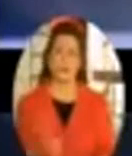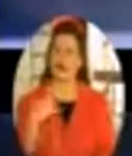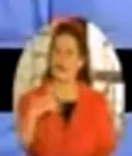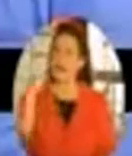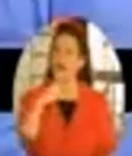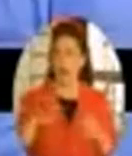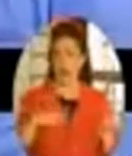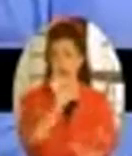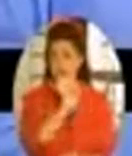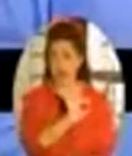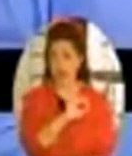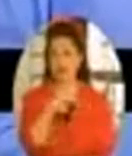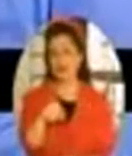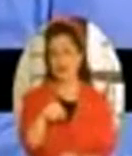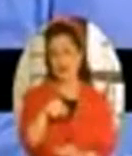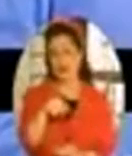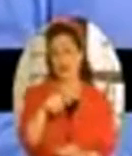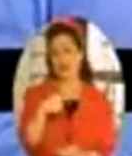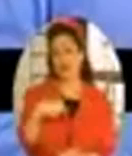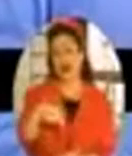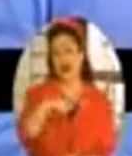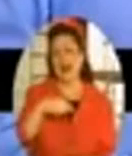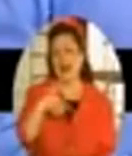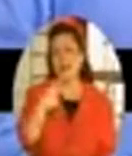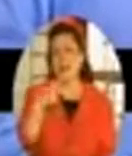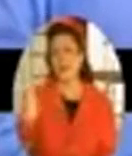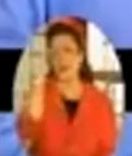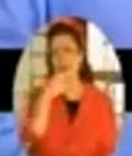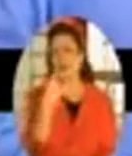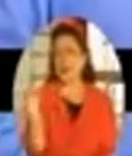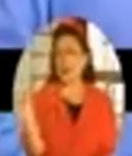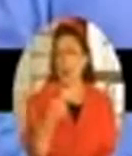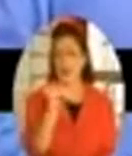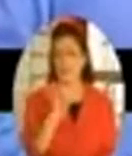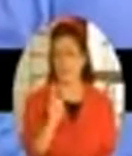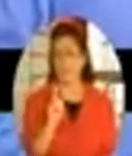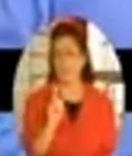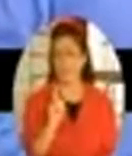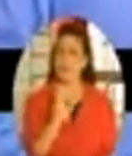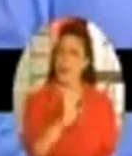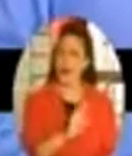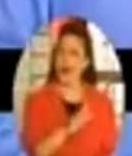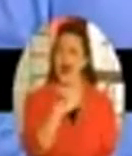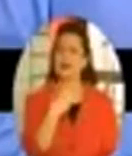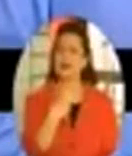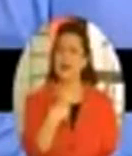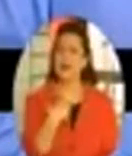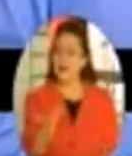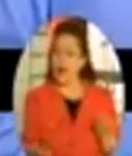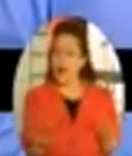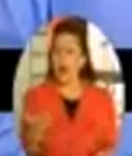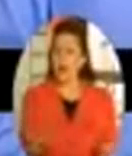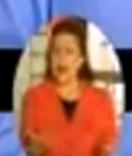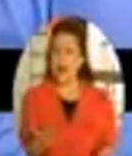התרומת העיקרית שלך היא על ההכללה שאנחנו עושים על הדרוזים ומדברים על כולם, אבל תן לנו איזה מפתח לעשות הבחנה